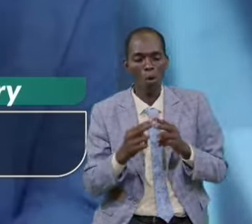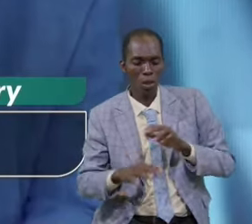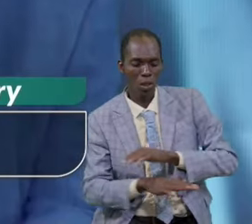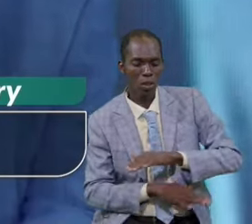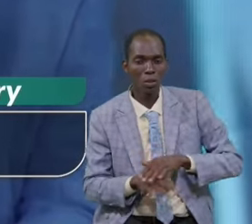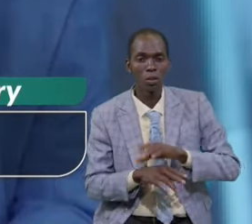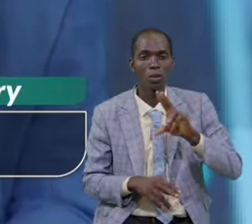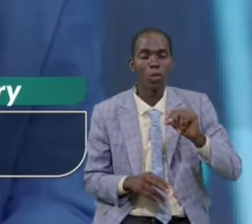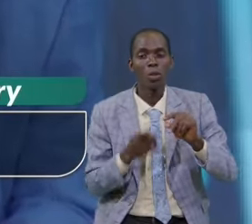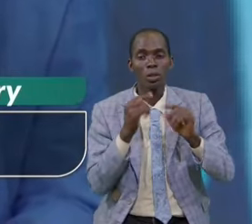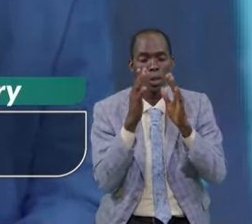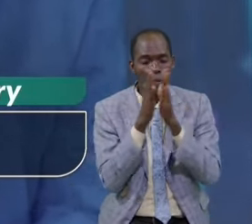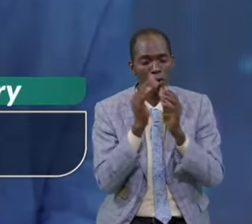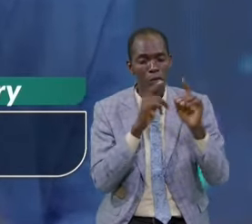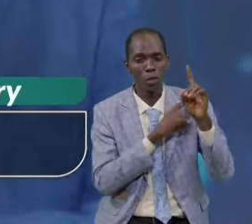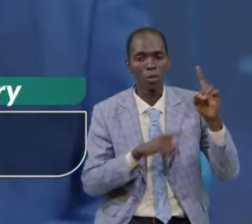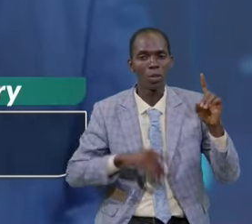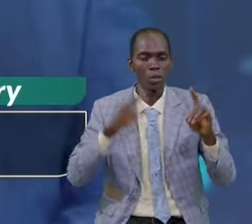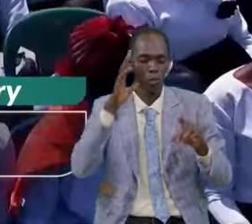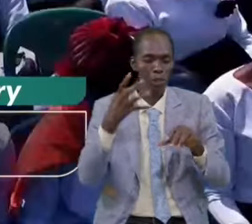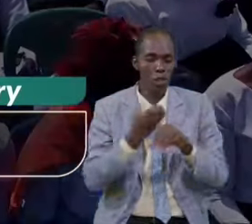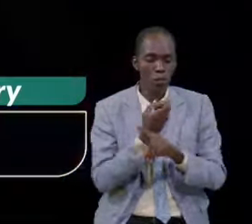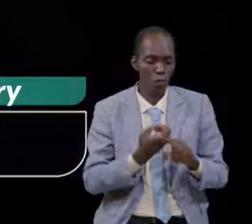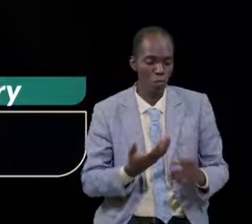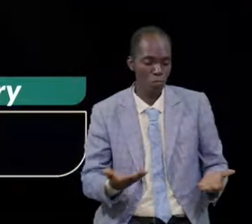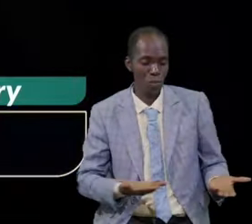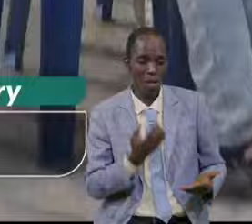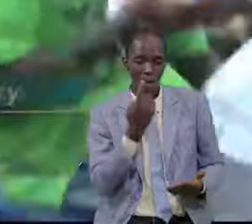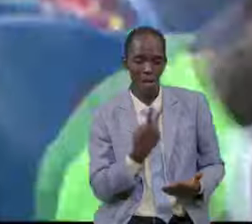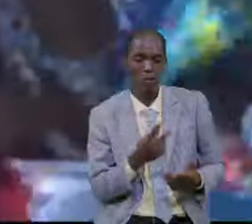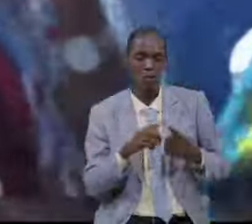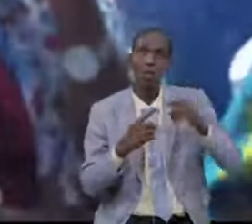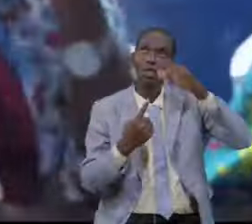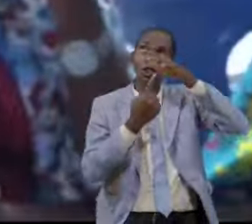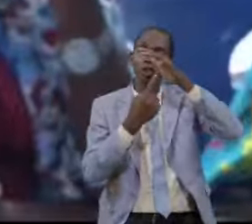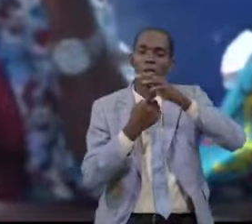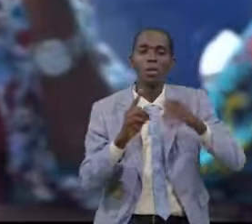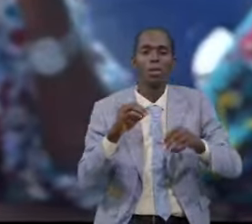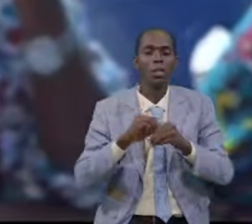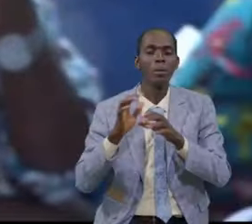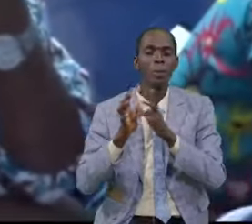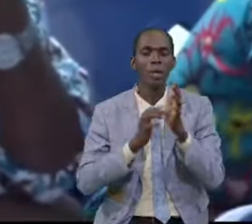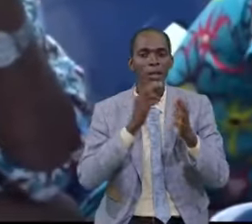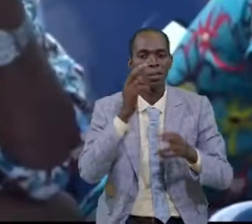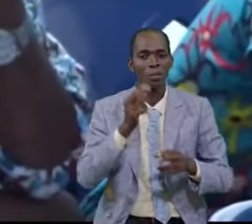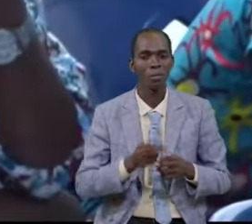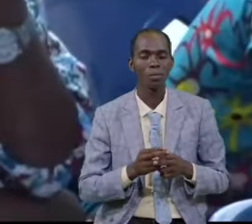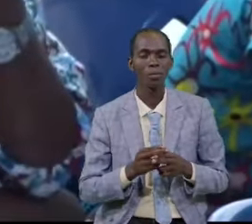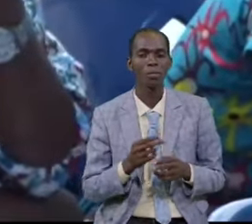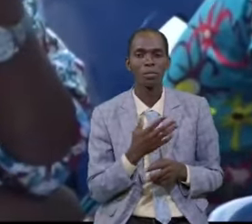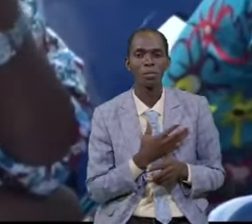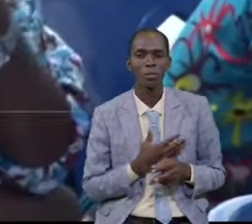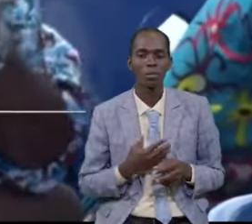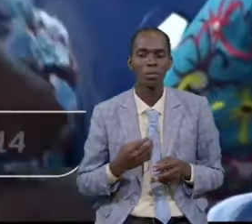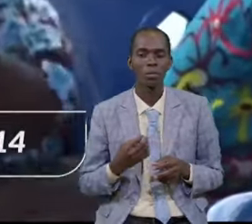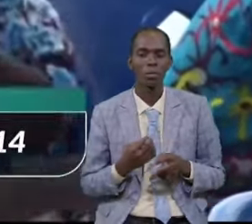Mais la prière du Seigneur, c'est que tu sortes là où tu es pour que tu deviennes ce que tu dois être au nom de Jésus. T'es